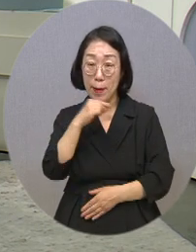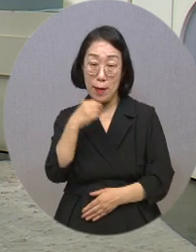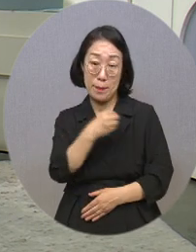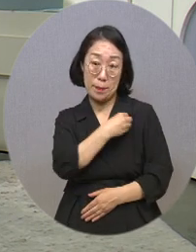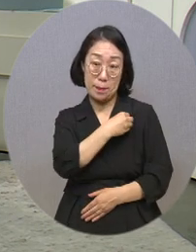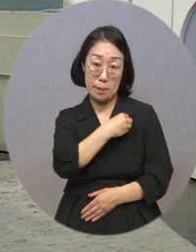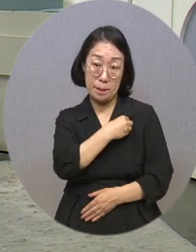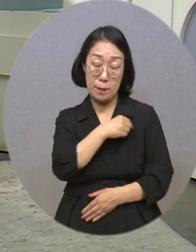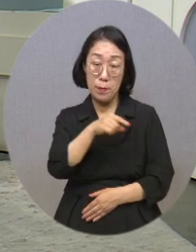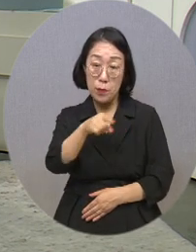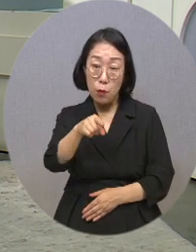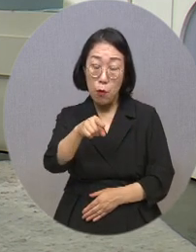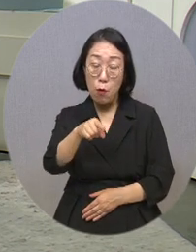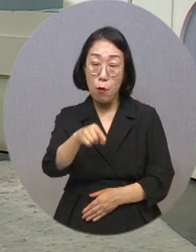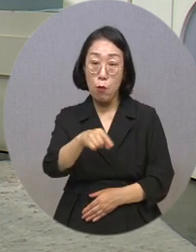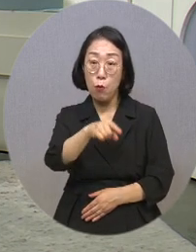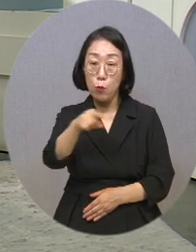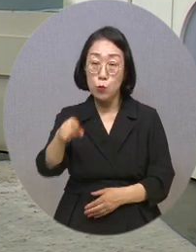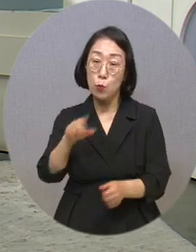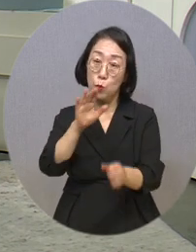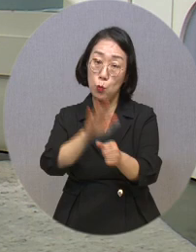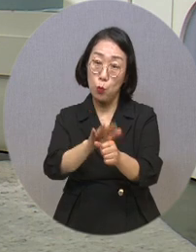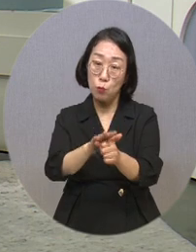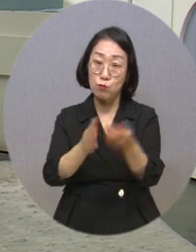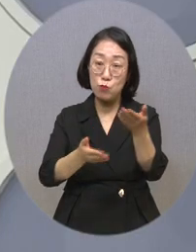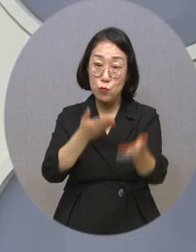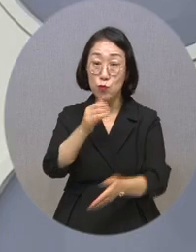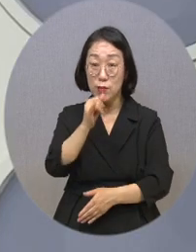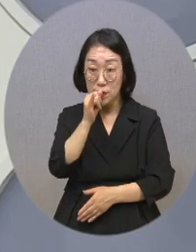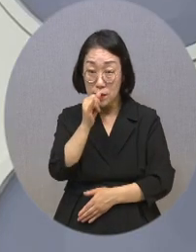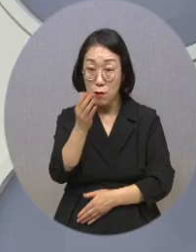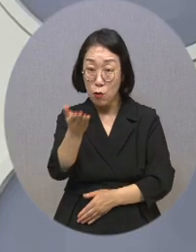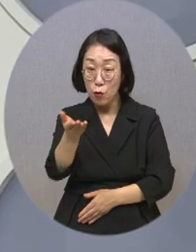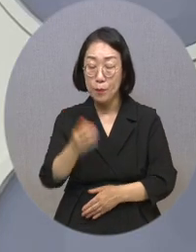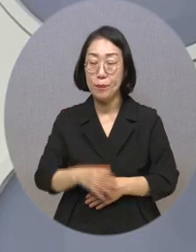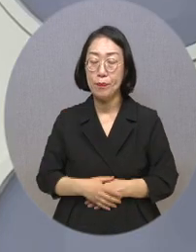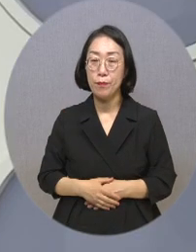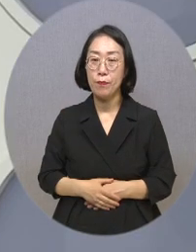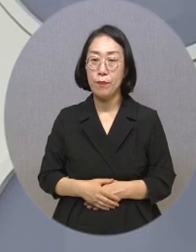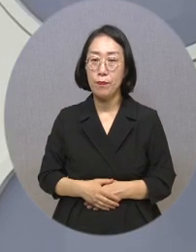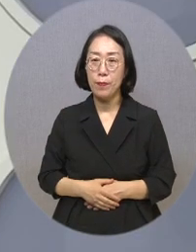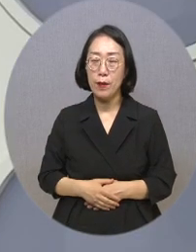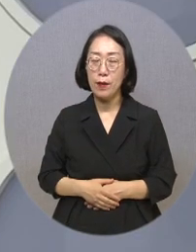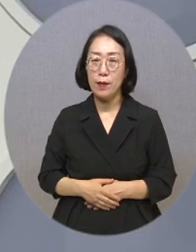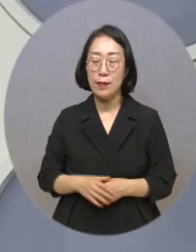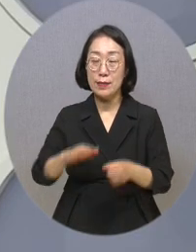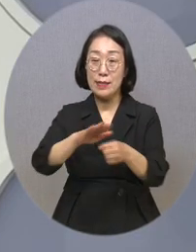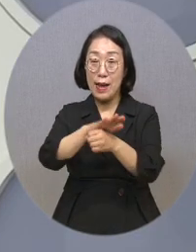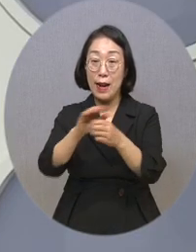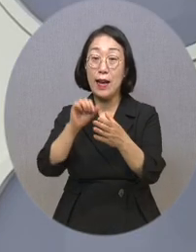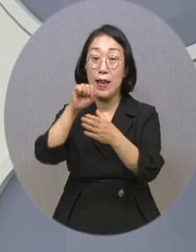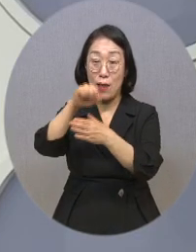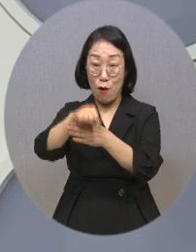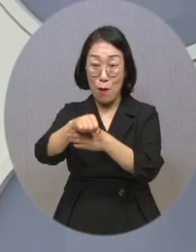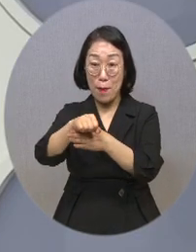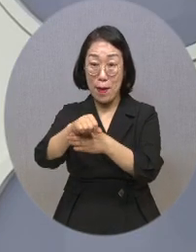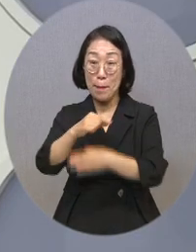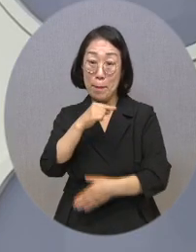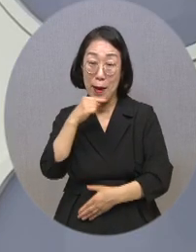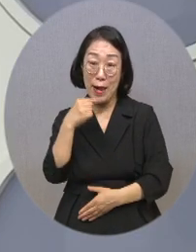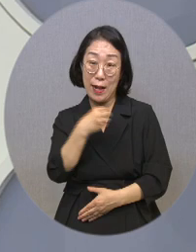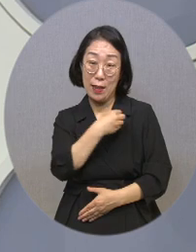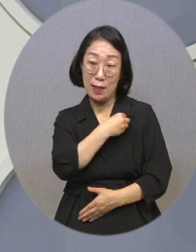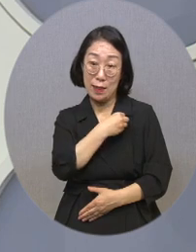좀 지원이 되나요? 그러니까 저기 사랑의 열매는 그